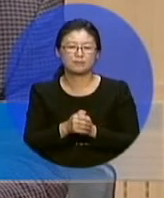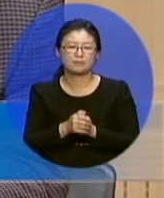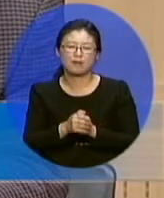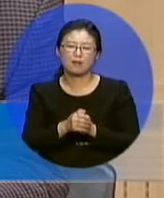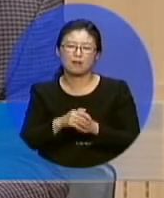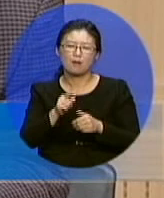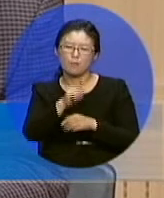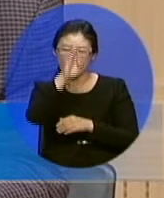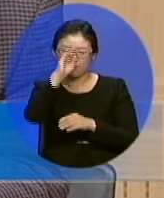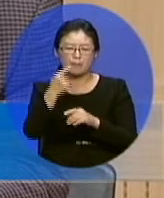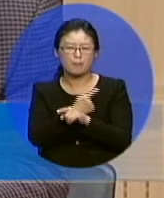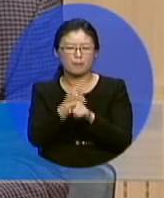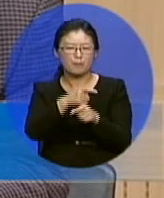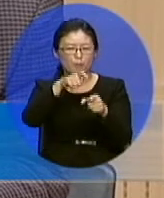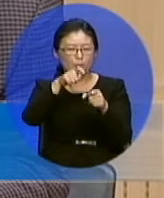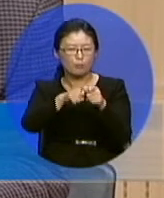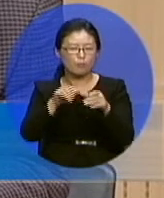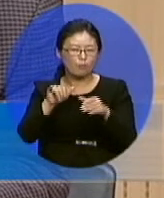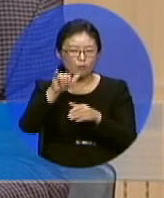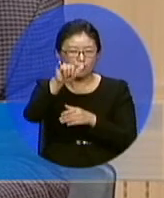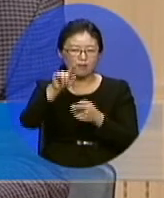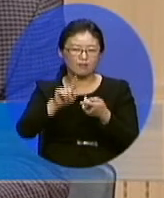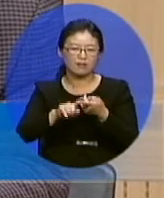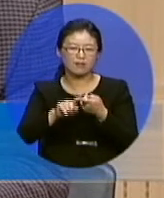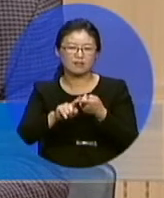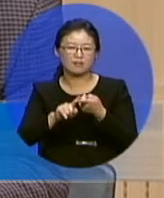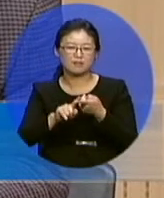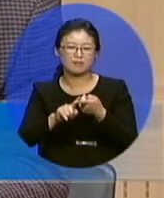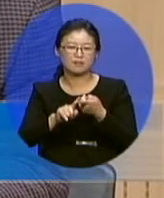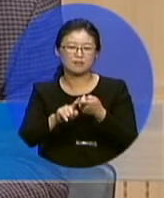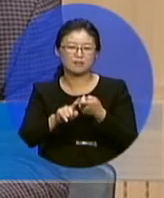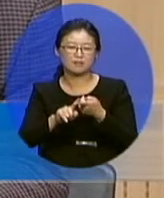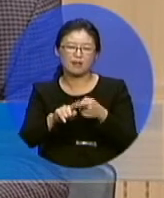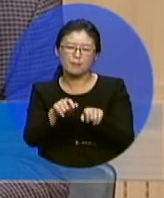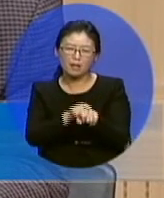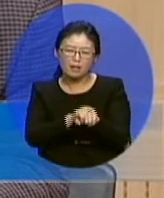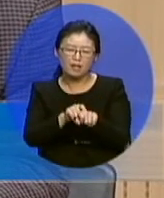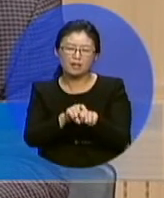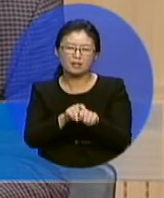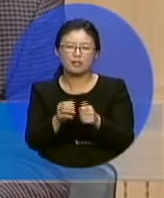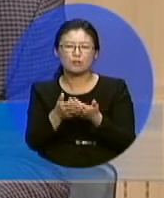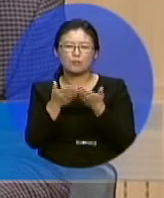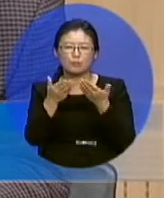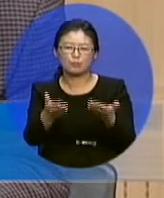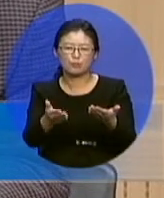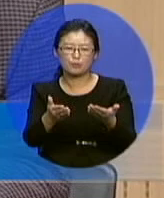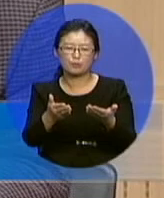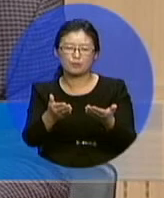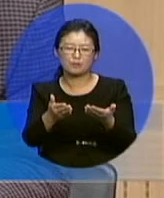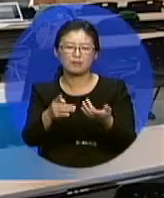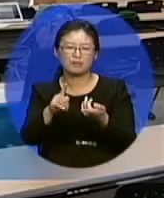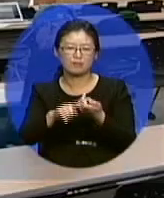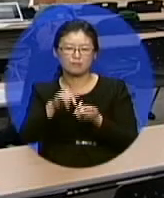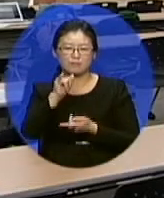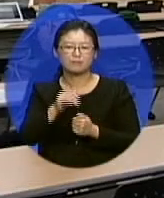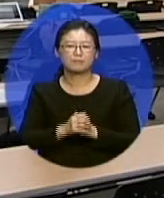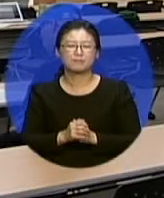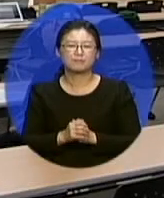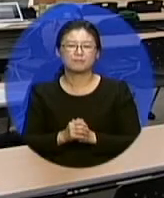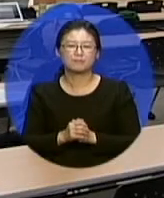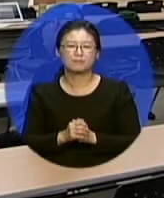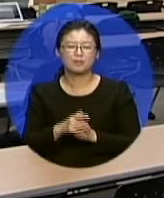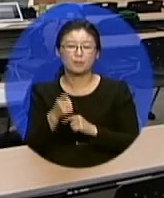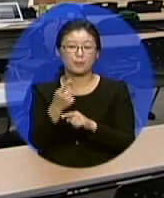치료 목적으로 가는 상황에 대해서까지 허는 부분에 대해서까지 허는 부분에는 특례를 주어야지 않느냐 이런 부분도 있었기 때문에